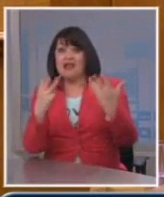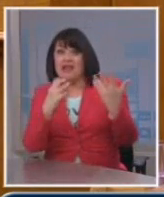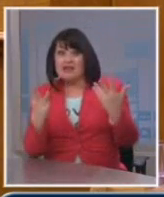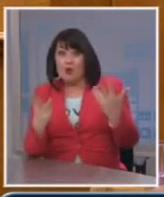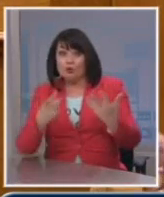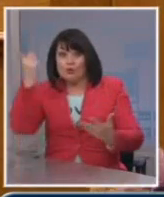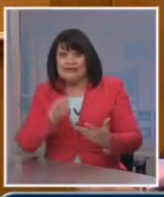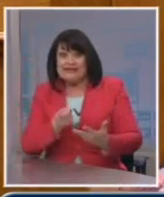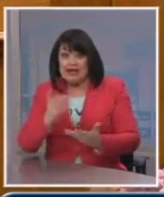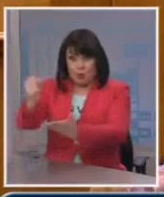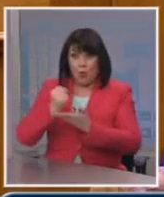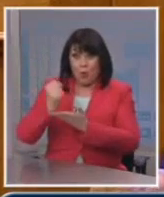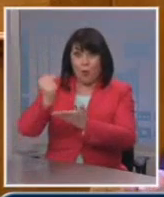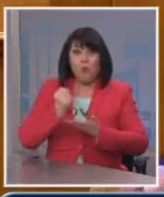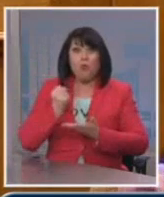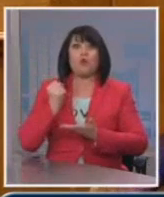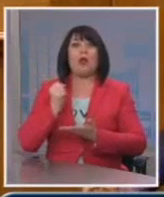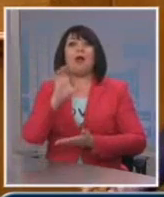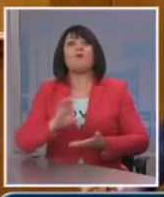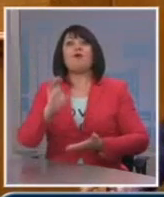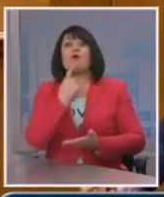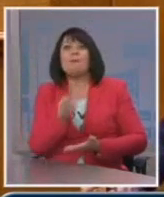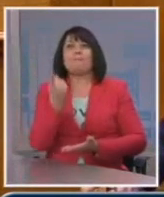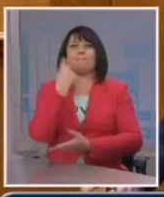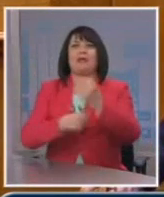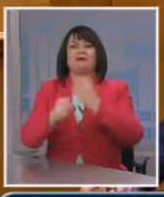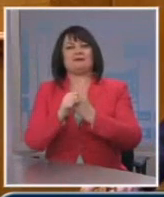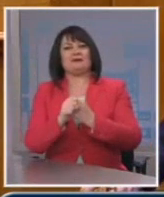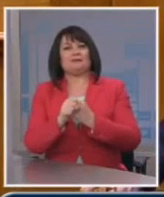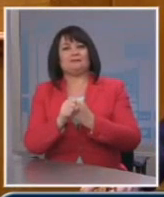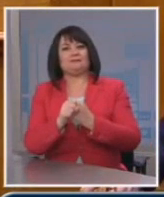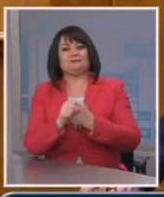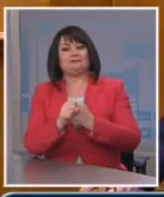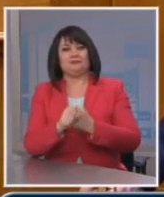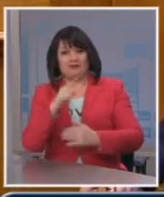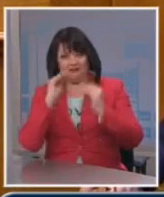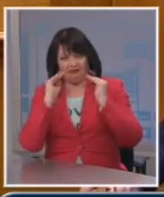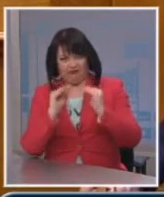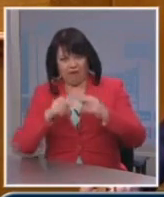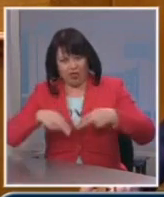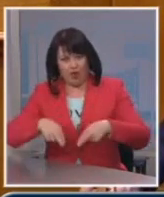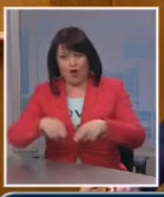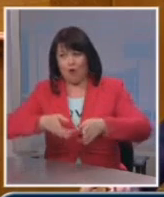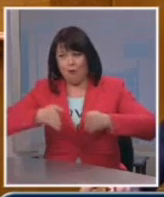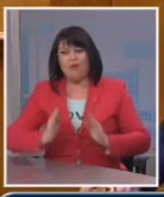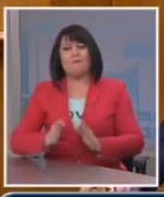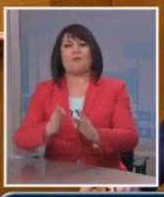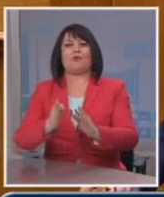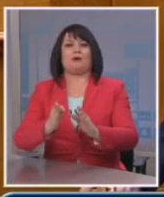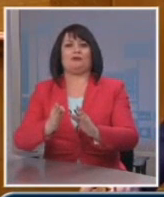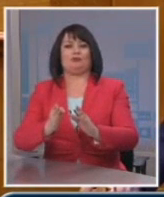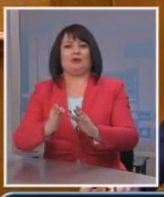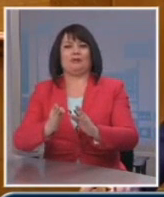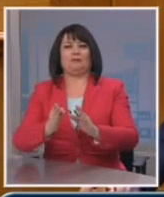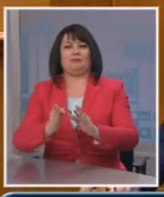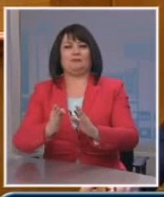98% των διαθέσιμων πόρων την προηγούμενη χρονιά. Στην ίδια κατεύθυνση θα συνεχίσουμε και φέτος.